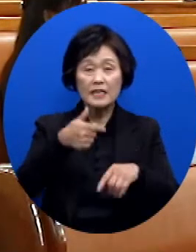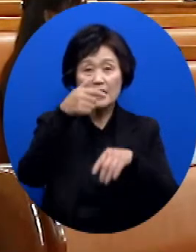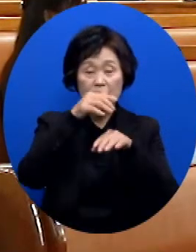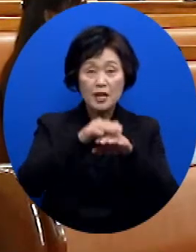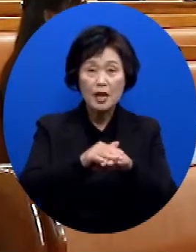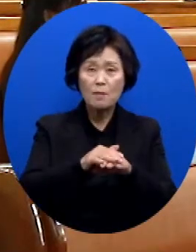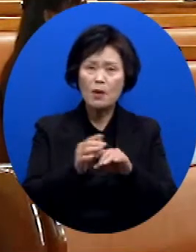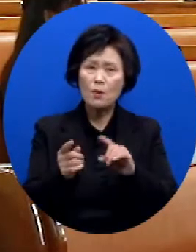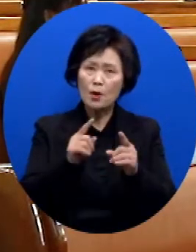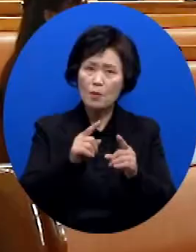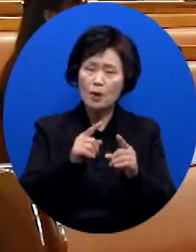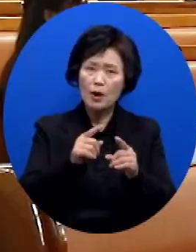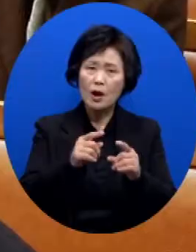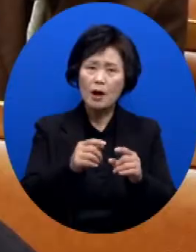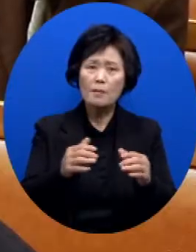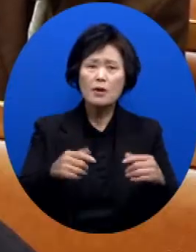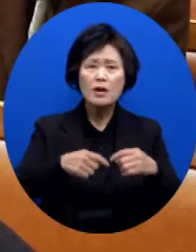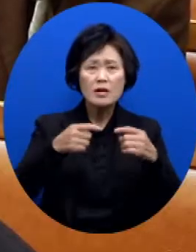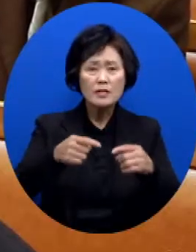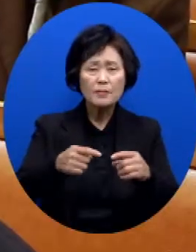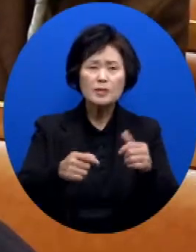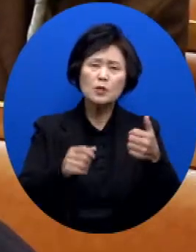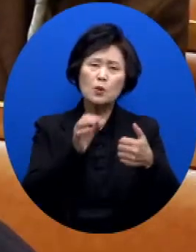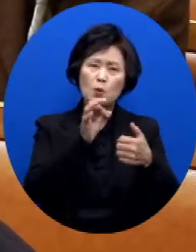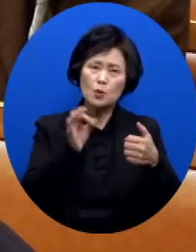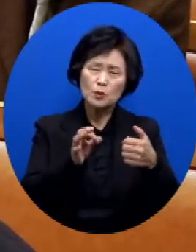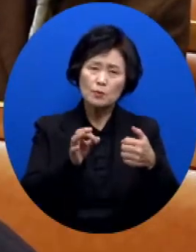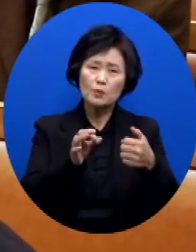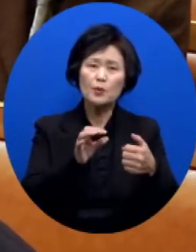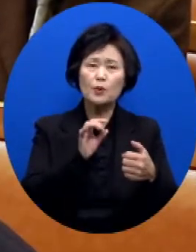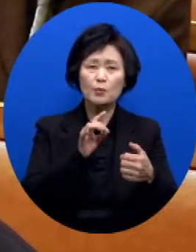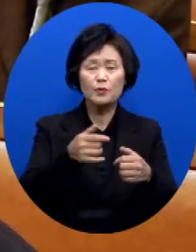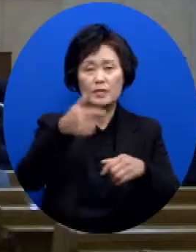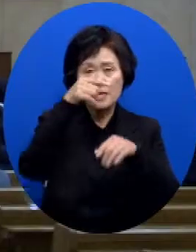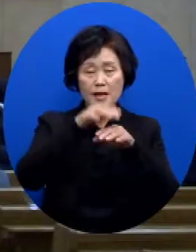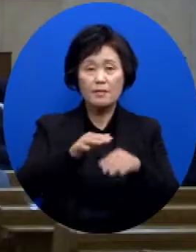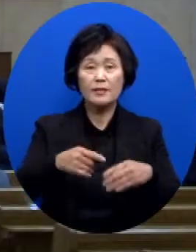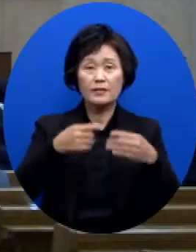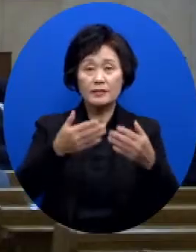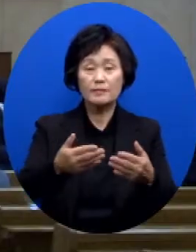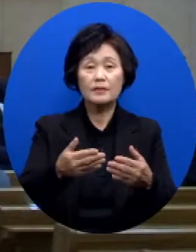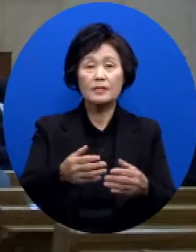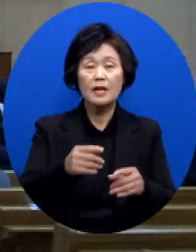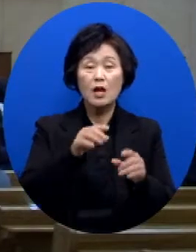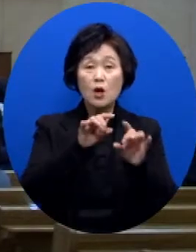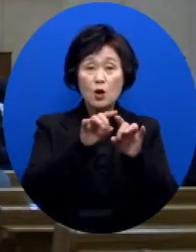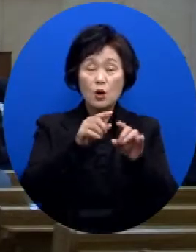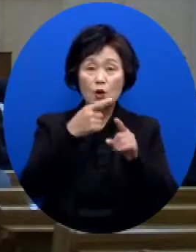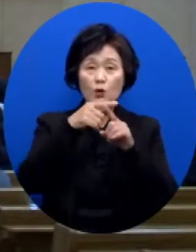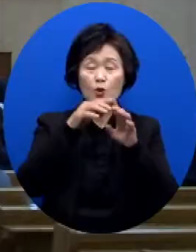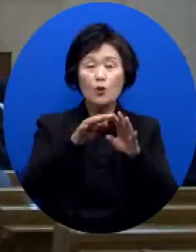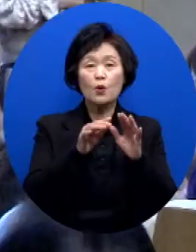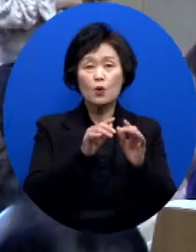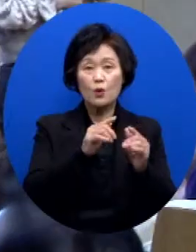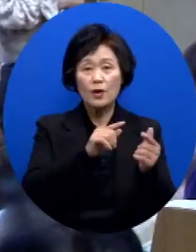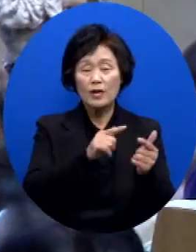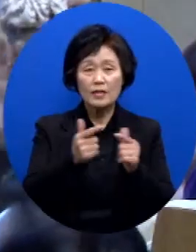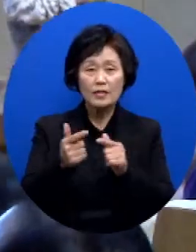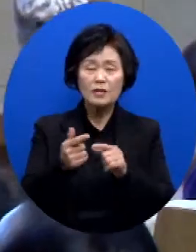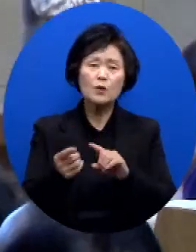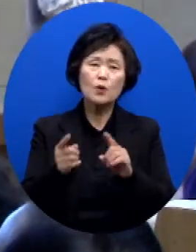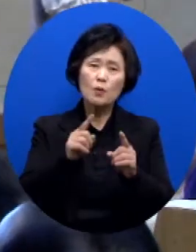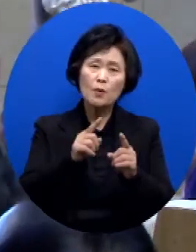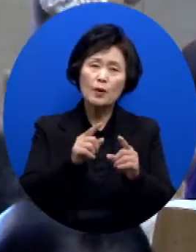정원의 절반이 참석한 가운데 예배를 드릴 수 있게 됐습니다. 각 교회들이 어느 정도 회복하고 있는